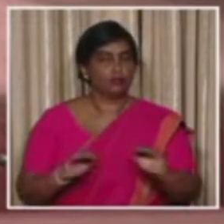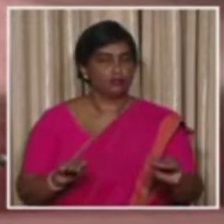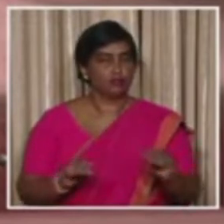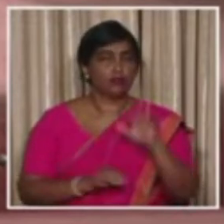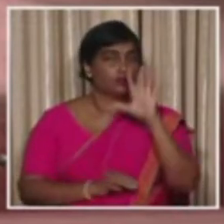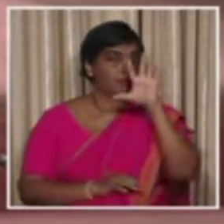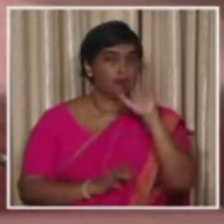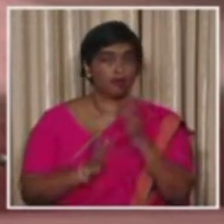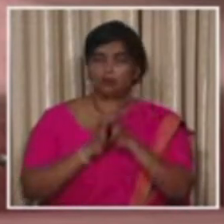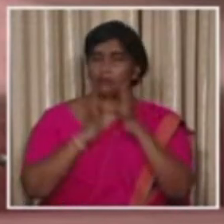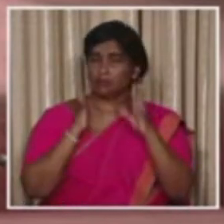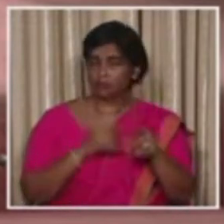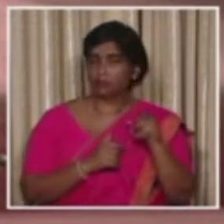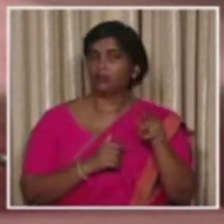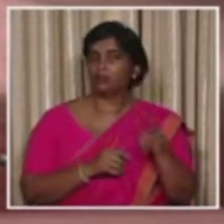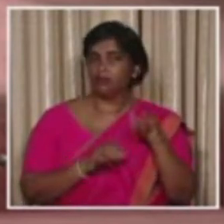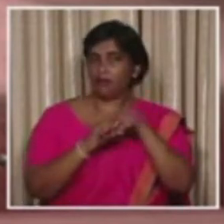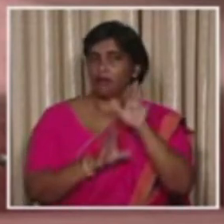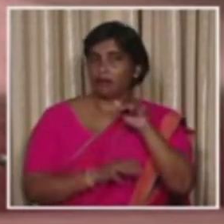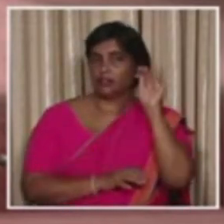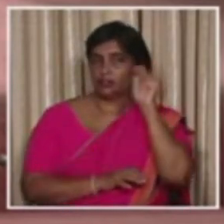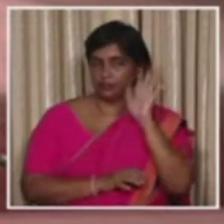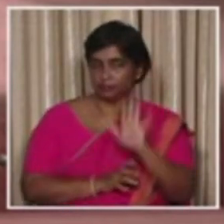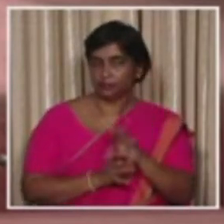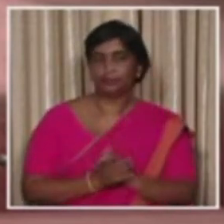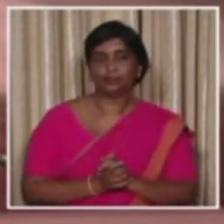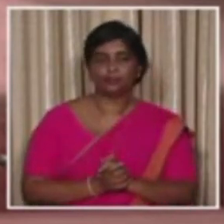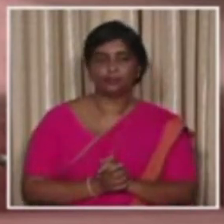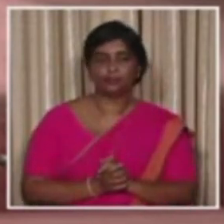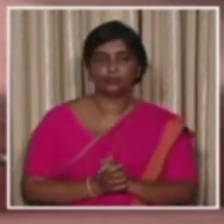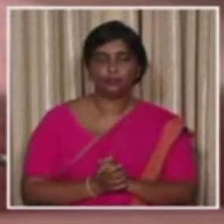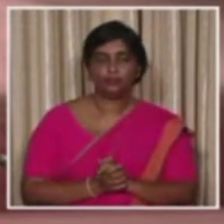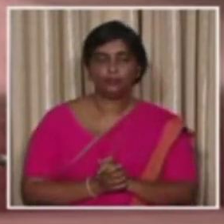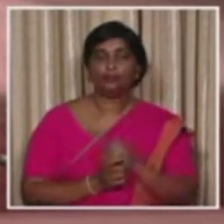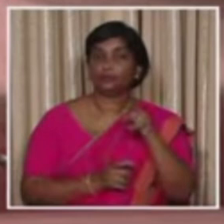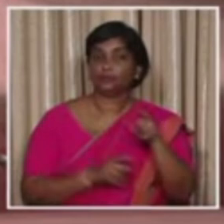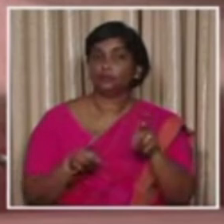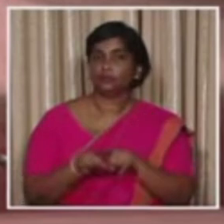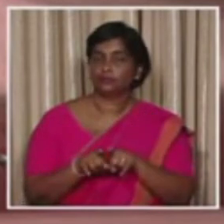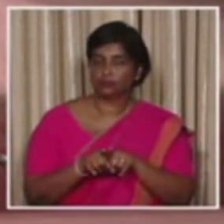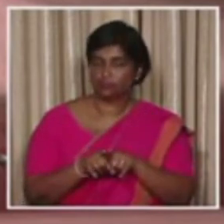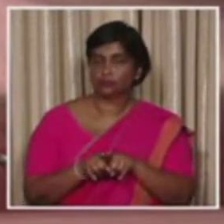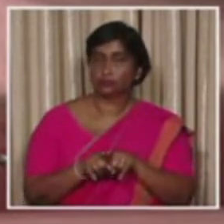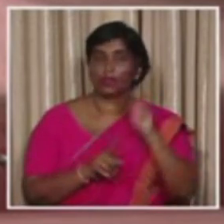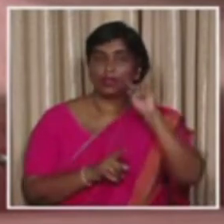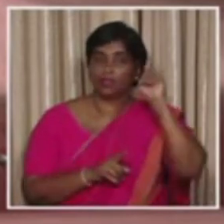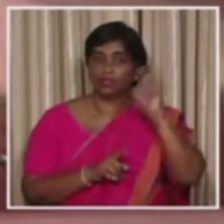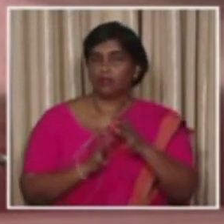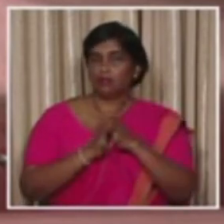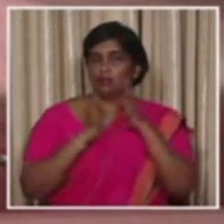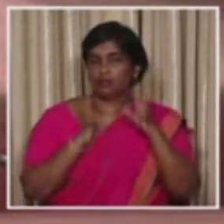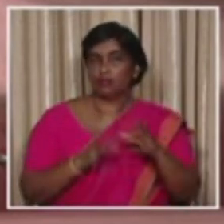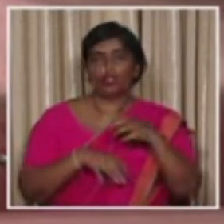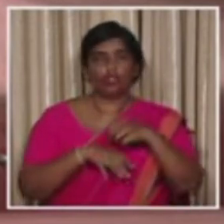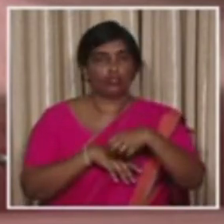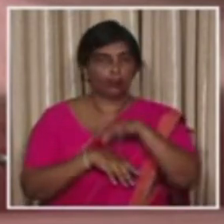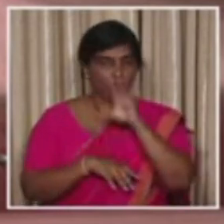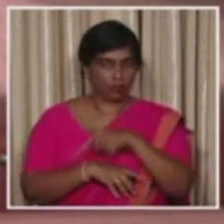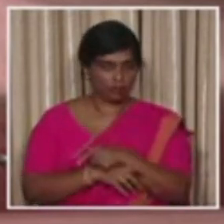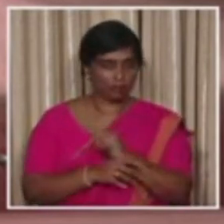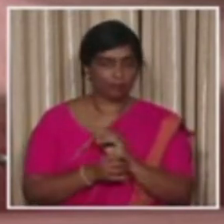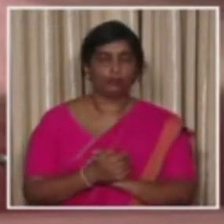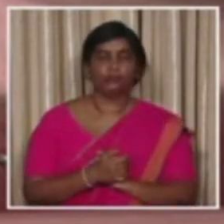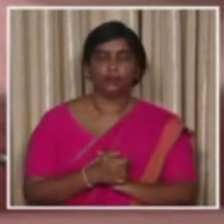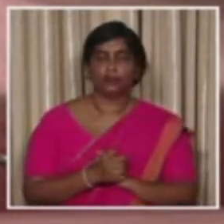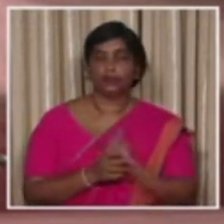கொல்லப்பட்டிருக்கின்றார்கள். அங்கே அதேபோல் ஏறக்குறைய 30,000 பேர் பாதிக்கப்பட்டிருக்கின்றார்கள். குறிப்பாக சிறுவர்கள், 10,000 மேற்பட்ட சிறுவர்கள் அந்த